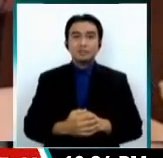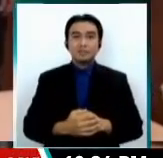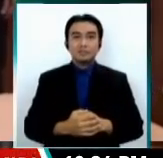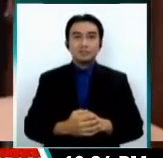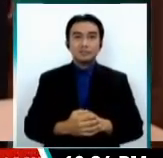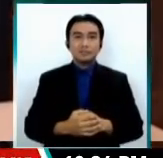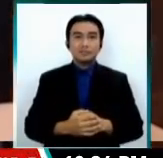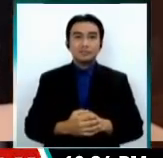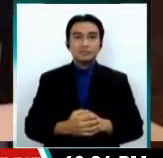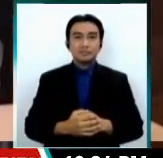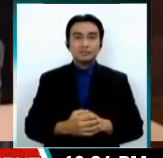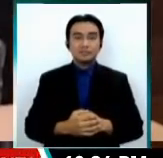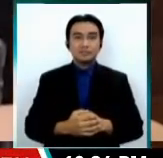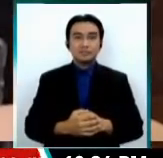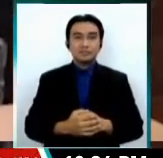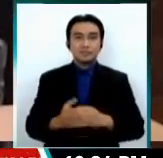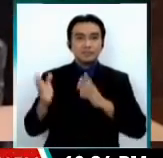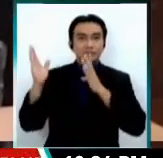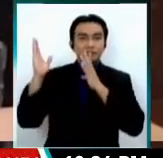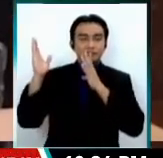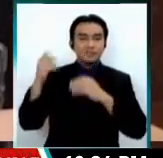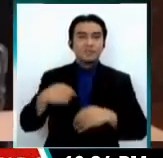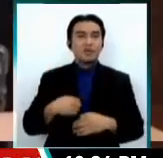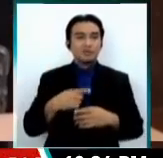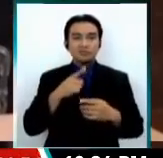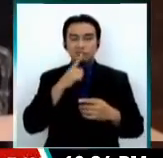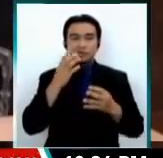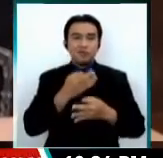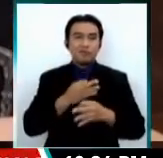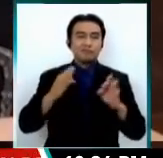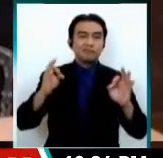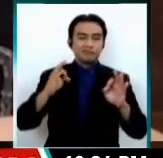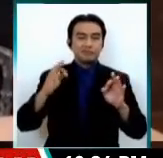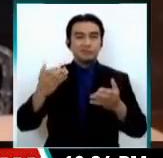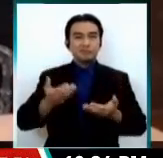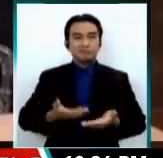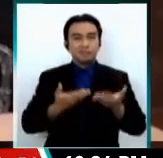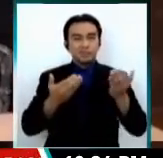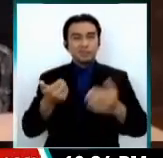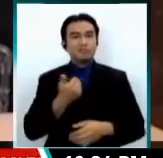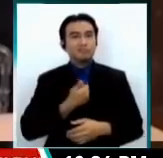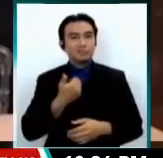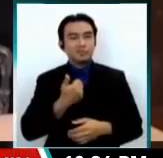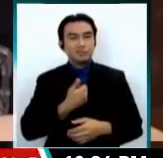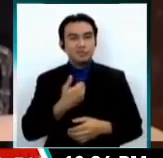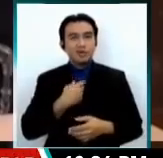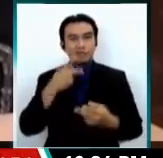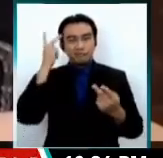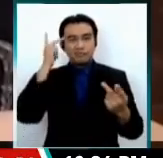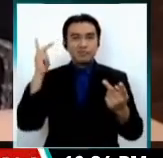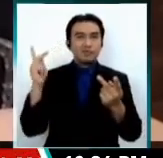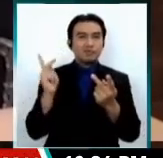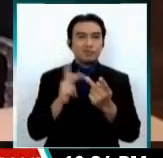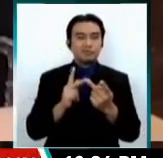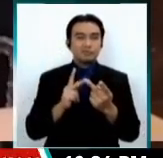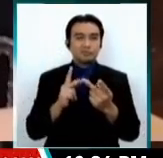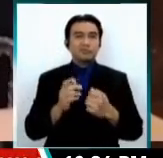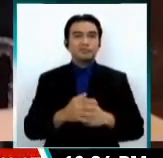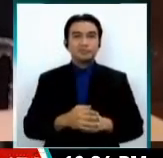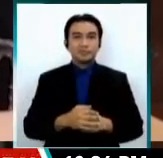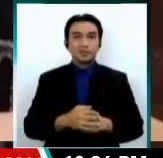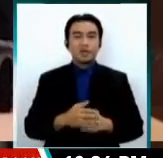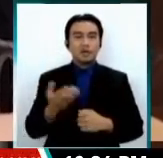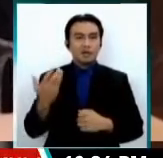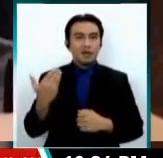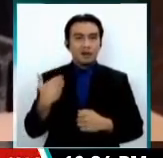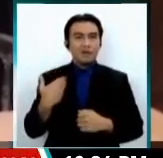These I pledge freely and impose upon myself without mental reservation or purpose of evasion. So help me God. There should be a better way